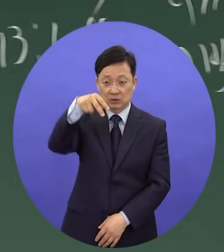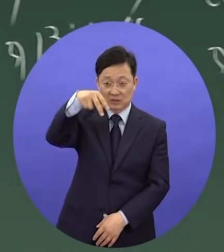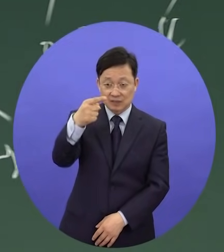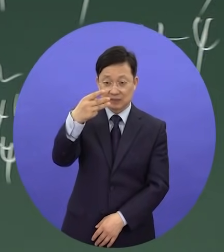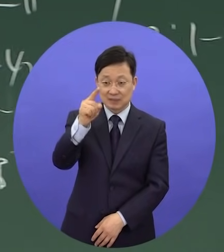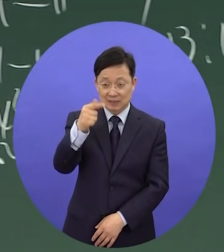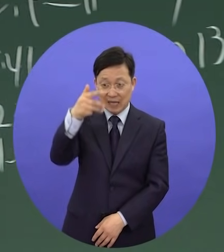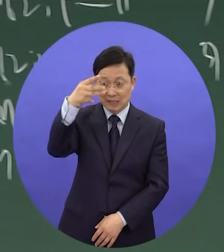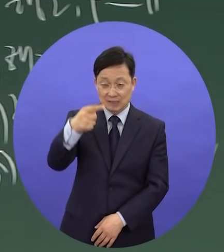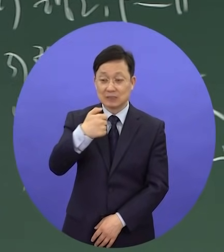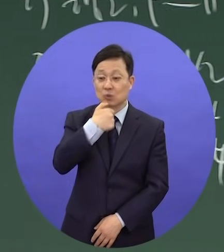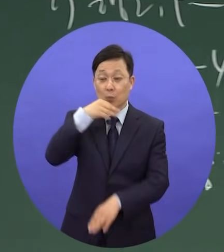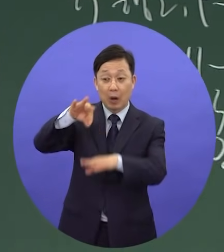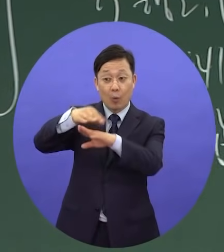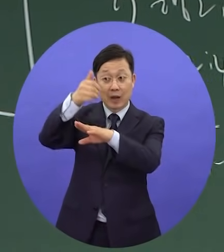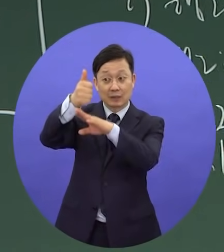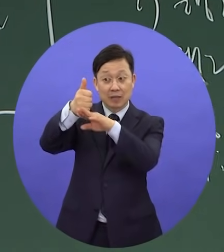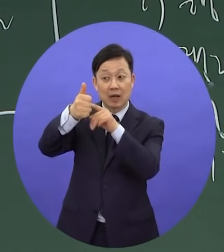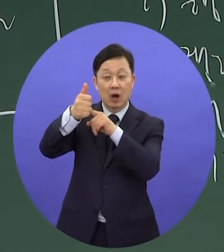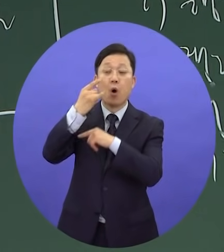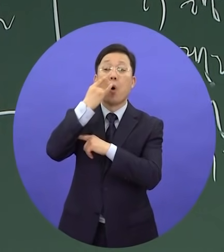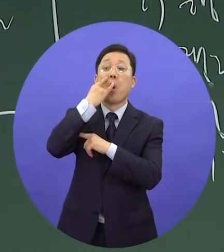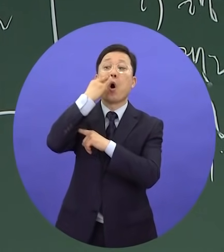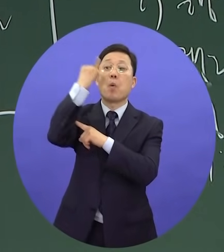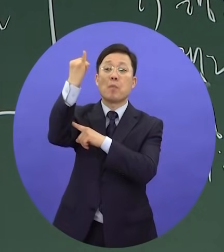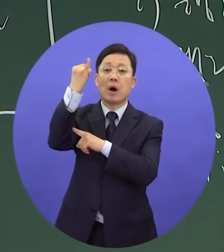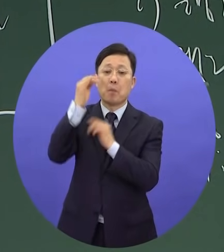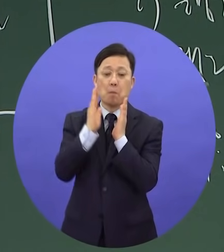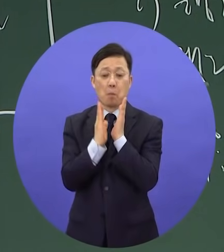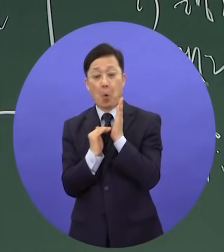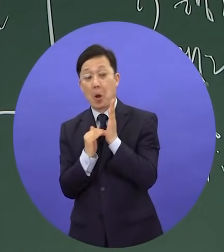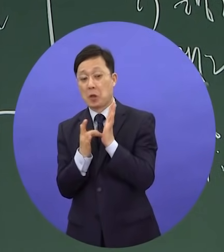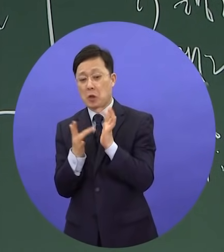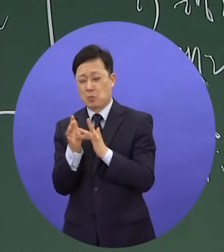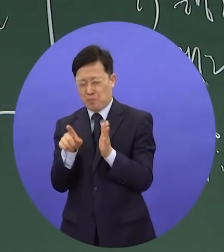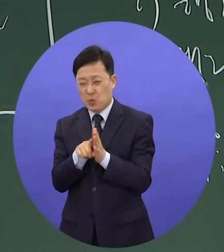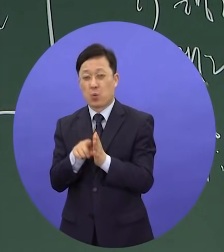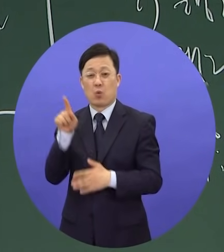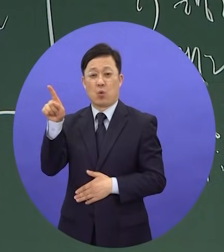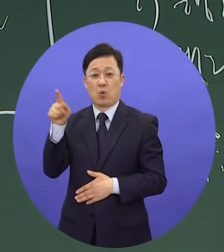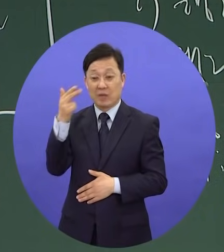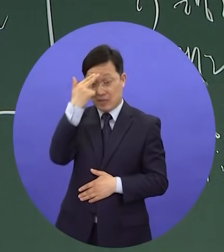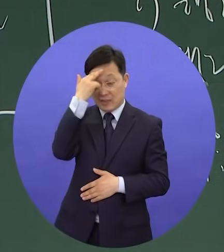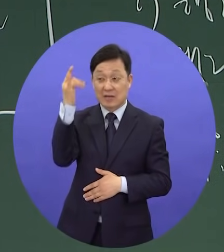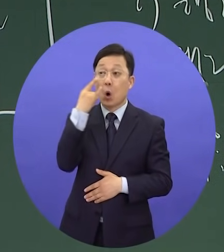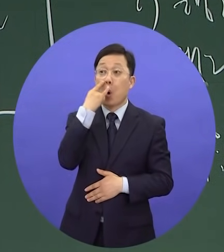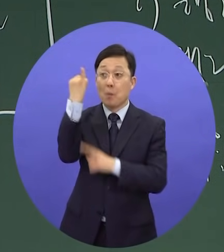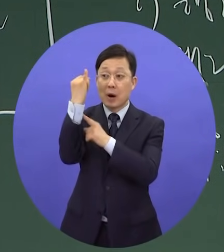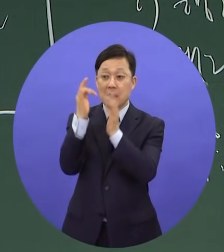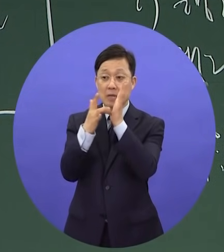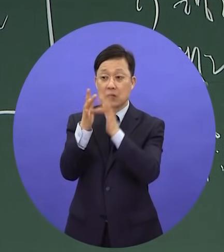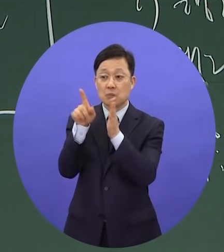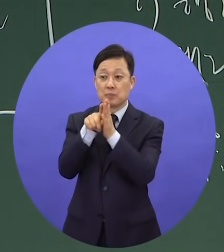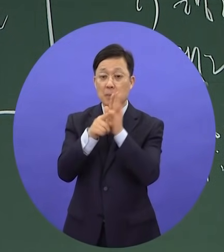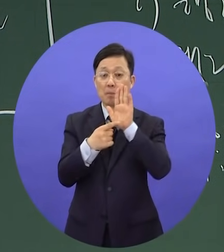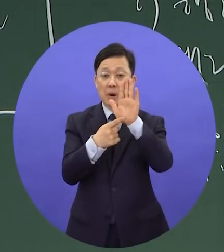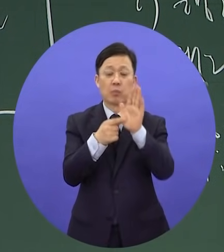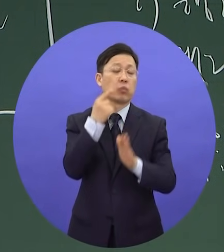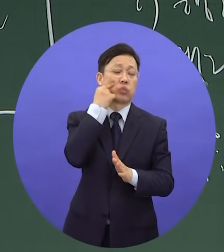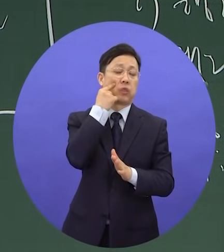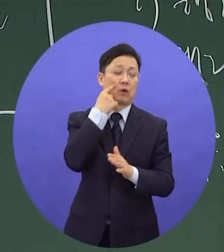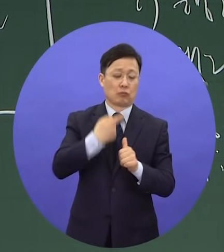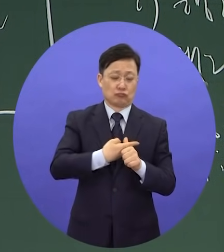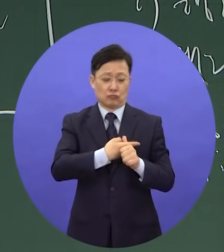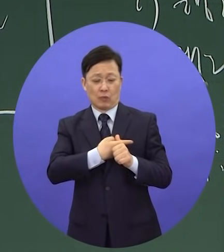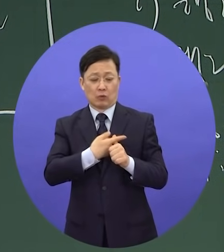Constantine's mother was a devout Christian. 그때 당시에는 기독교 사람 죽이기 때문에 독실한 크리스천 아니면 표현 못 낸대요. And